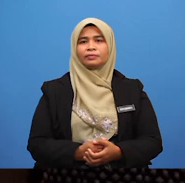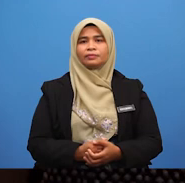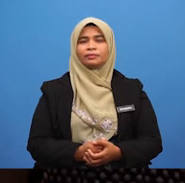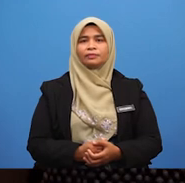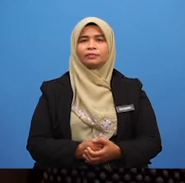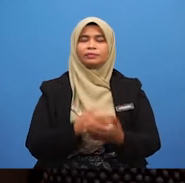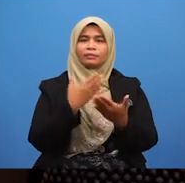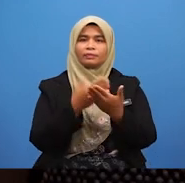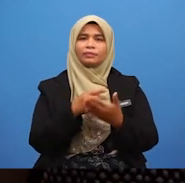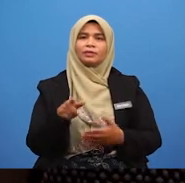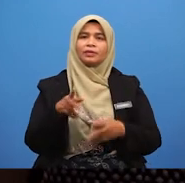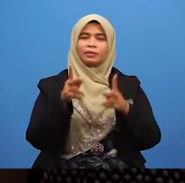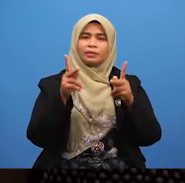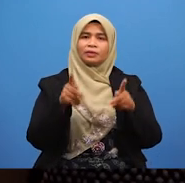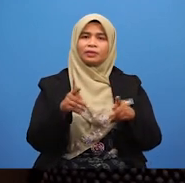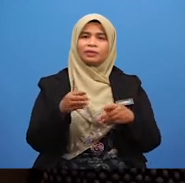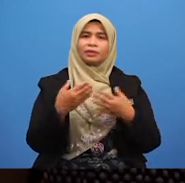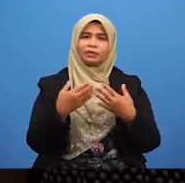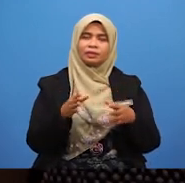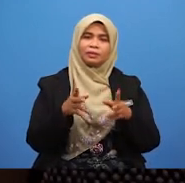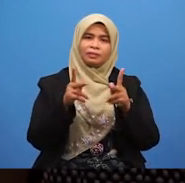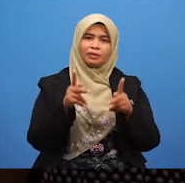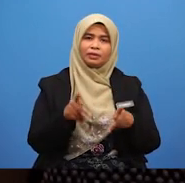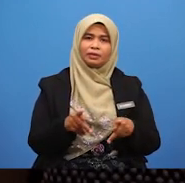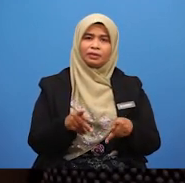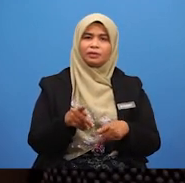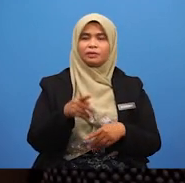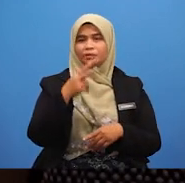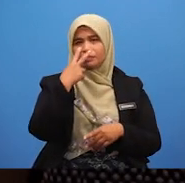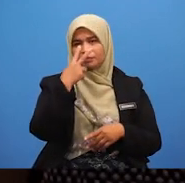Okey, baiklah pelajar. Setelah pelajar telah meniti